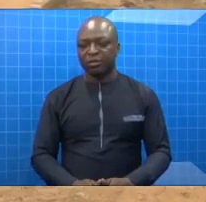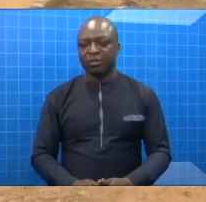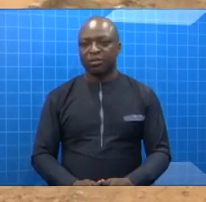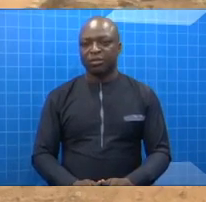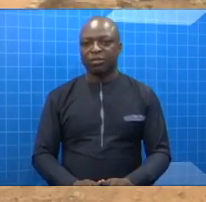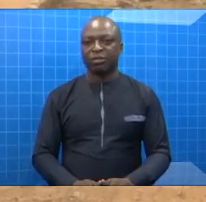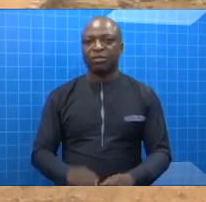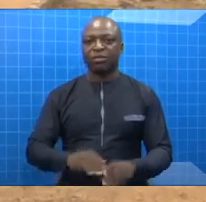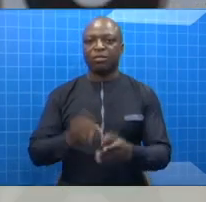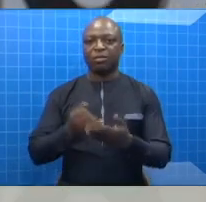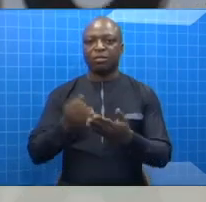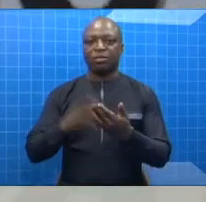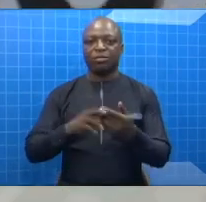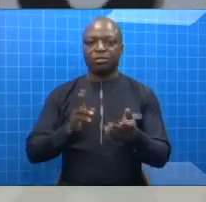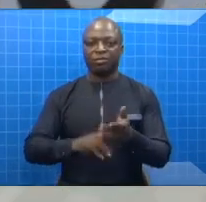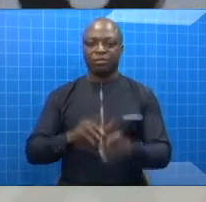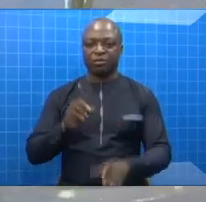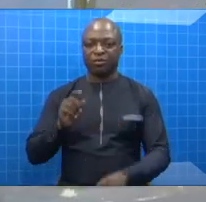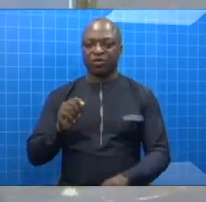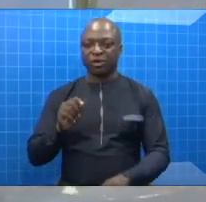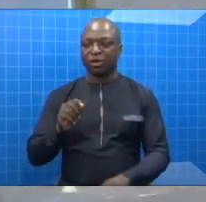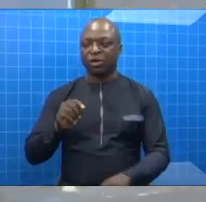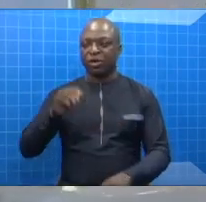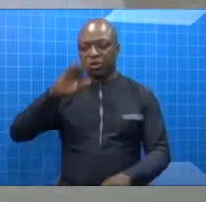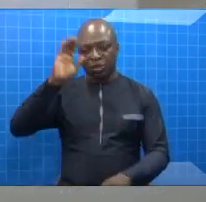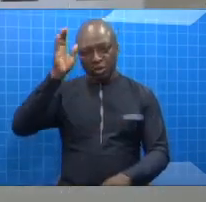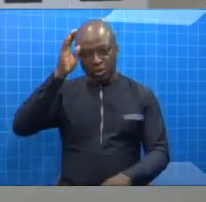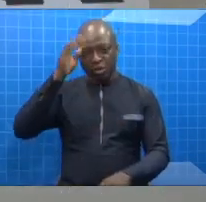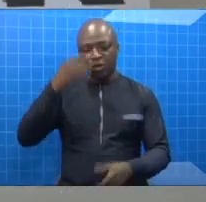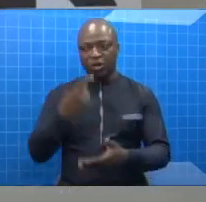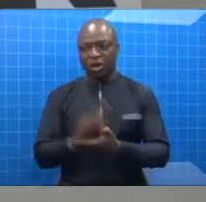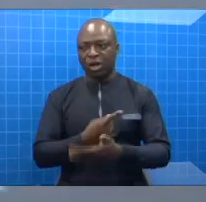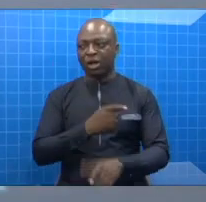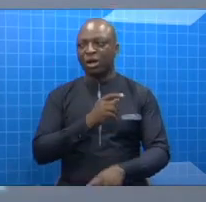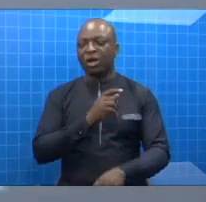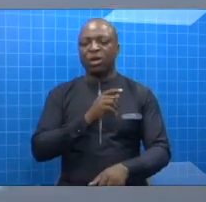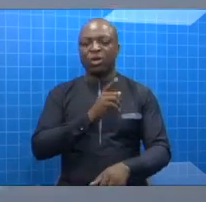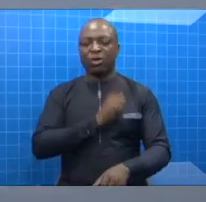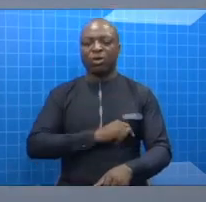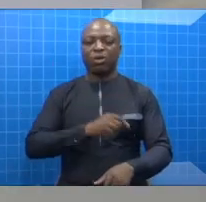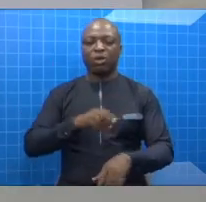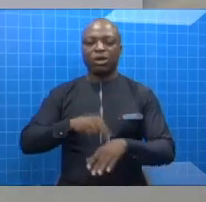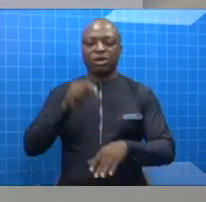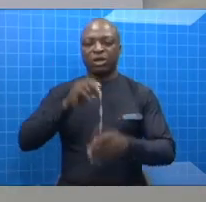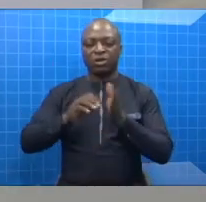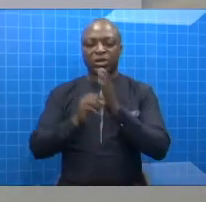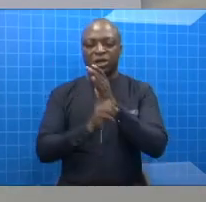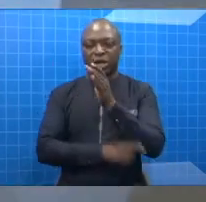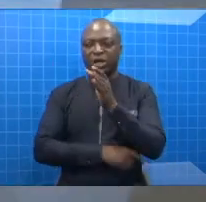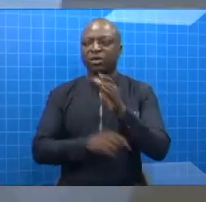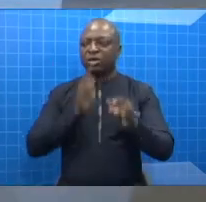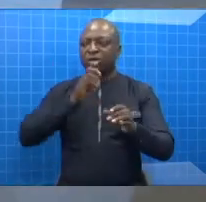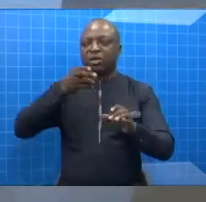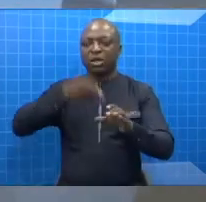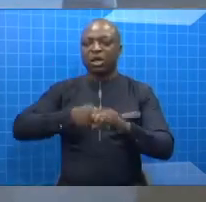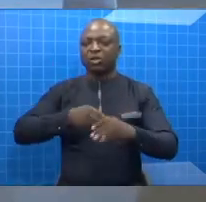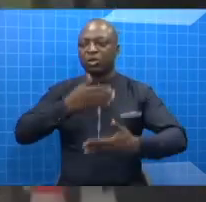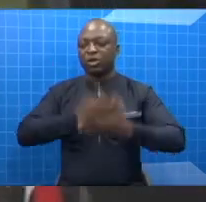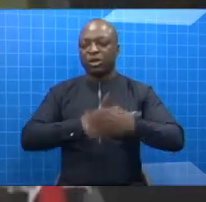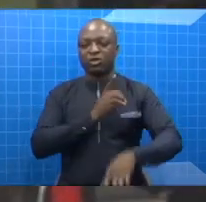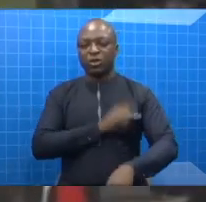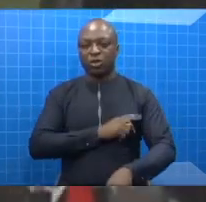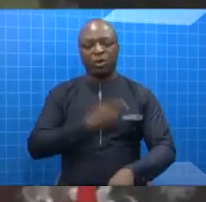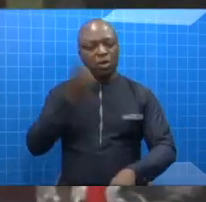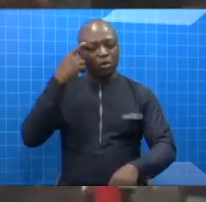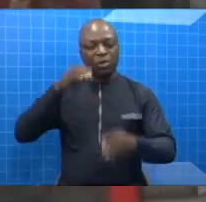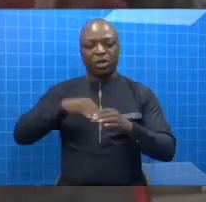En janvier 2020, le Congo, le Ghana, le Niger, l'Ouganda et le Sénégal se sont engagés aux côtés du Togo à